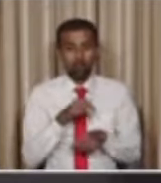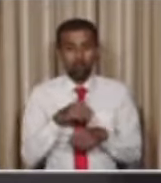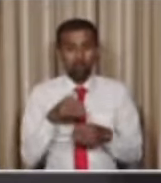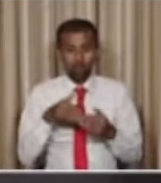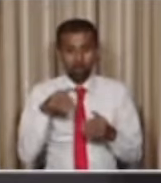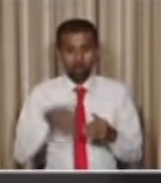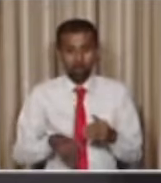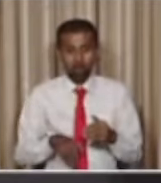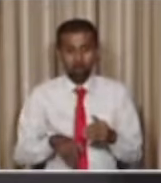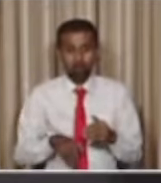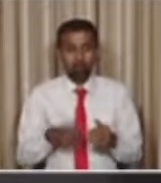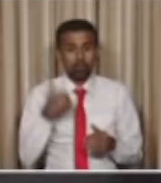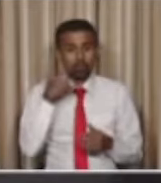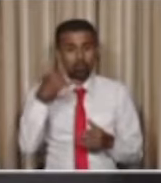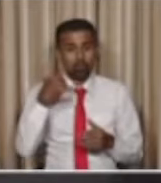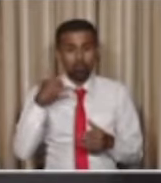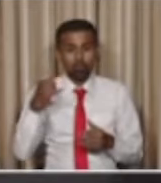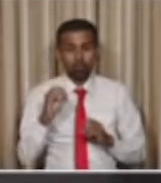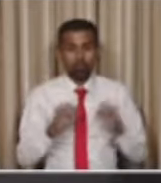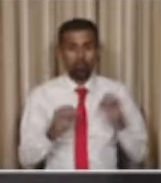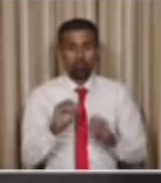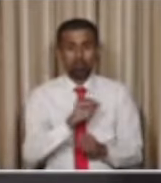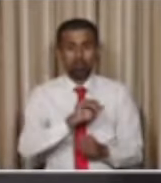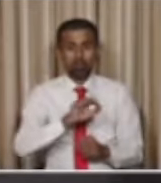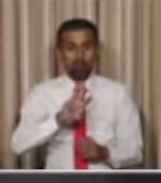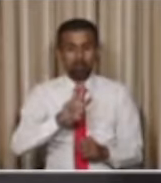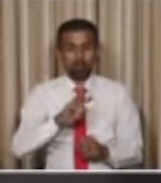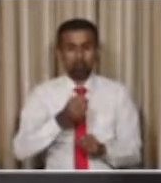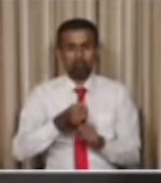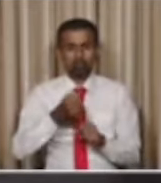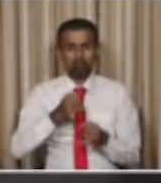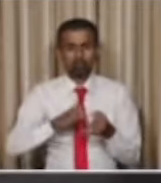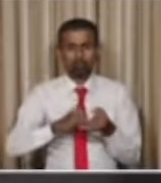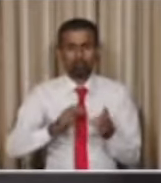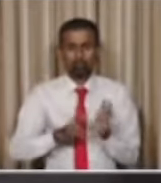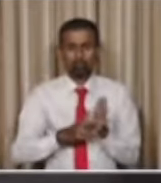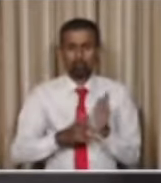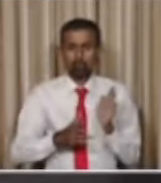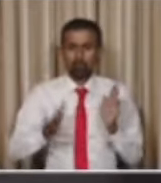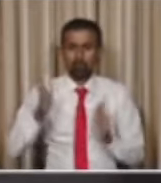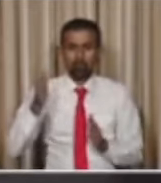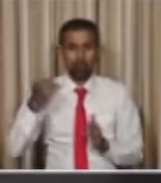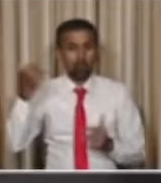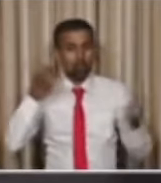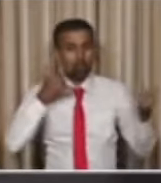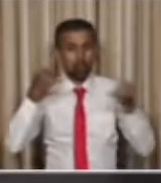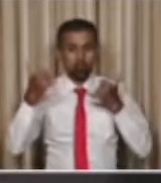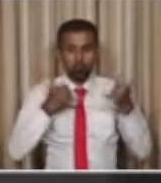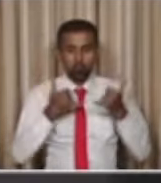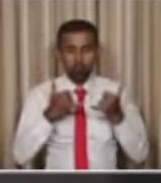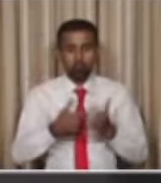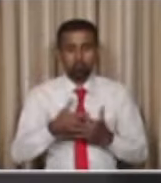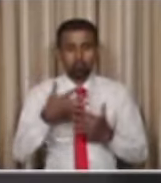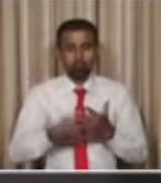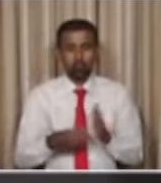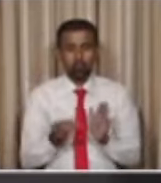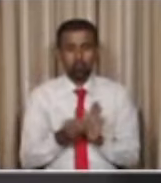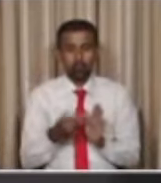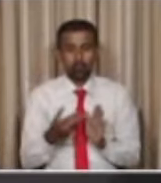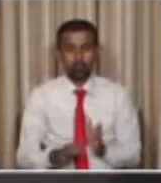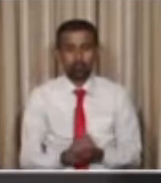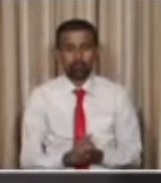විට ඊට ලැබෙන ඇමතුම් වලින් 63%ක් ග්‍රාමීය ප්‍රදේශ වලින් ලැබෙන ඇමතුම් බවද එම වාර්තාවේ සඳහන්